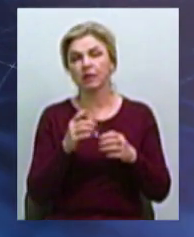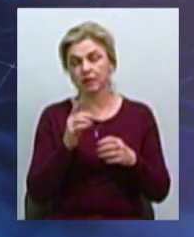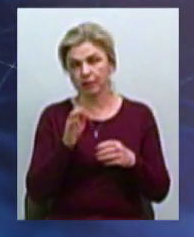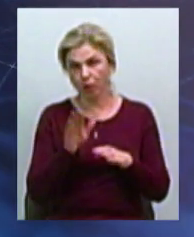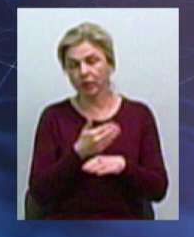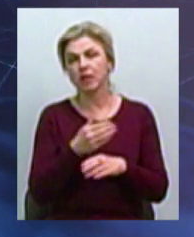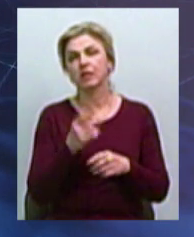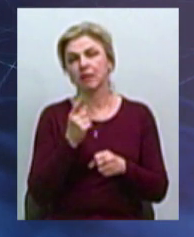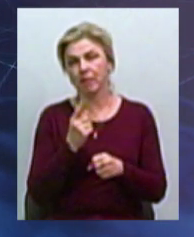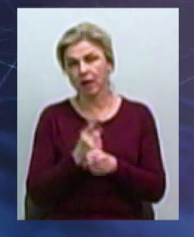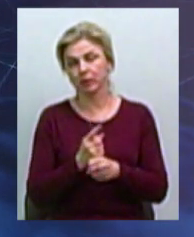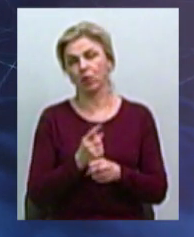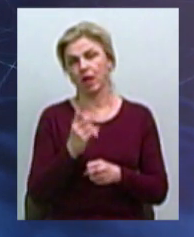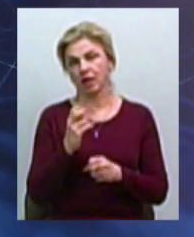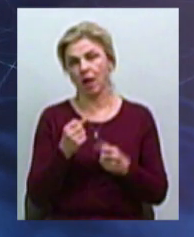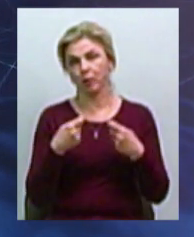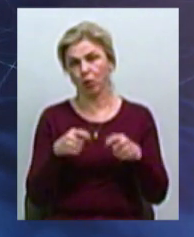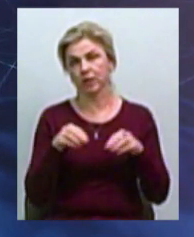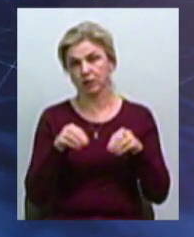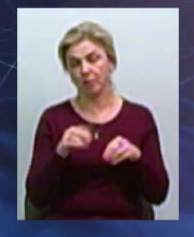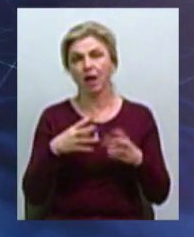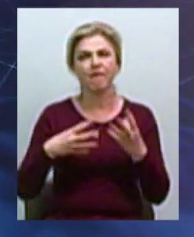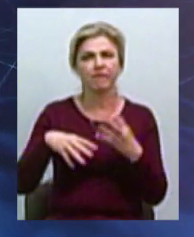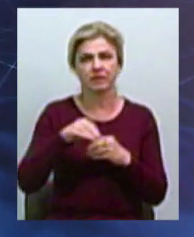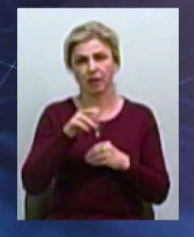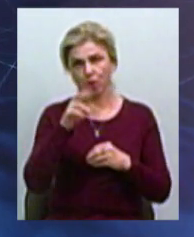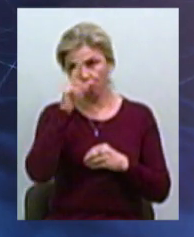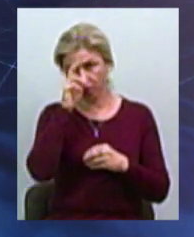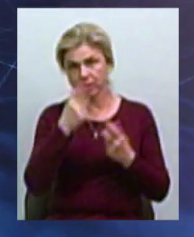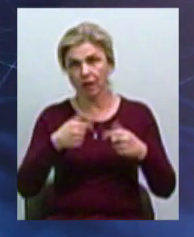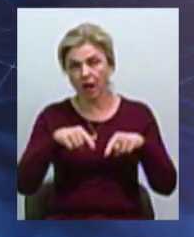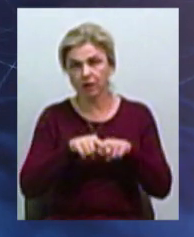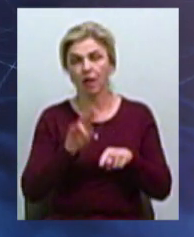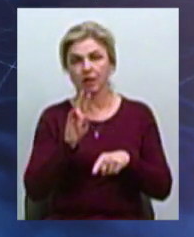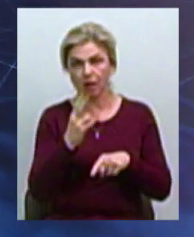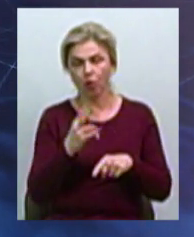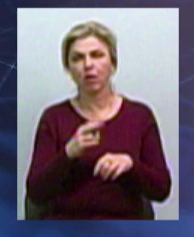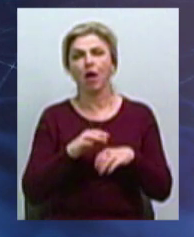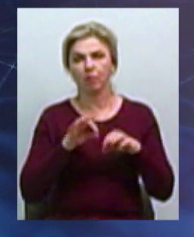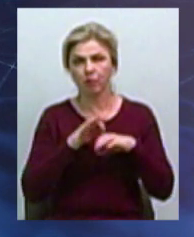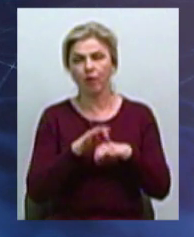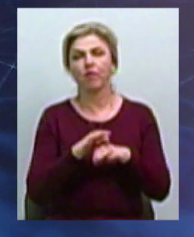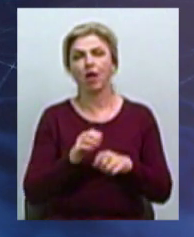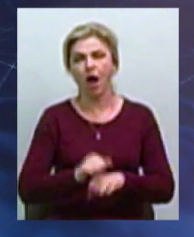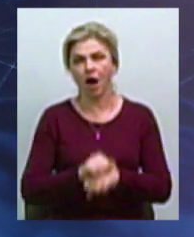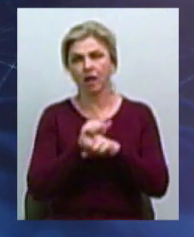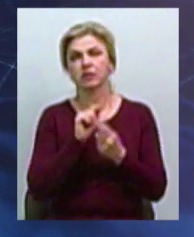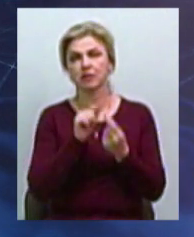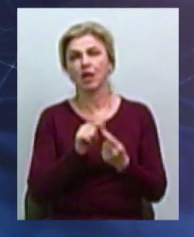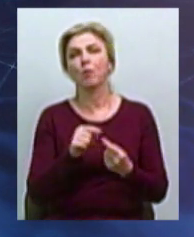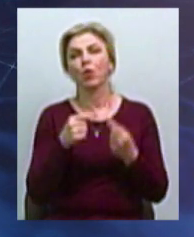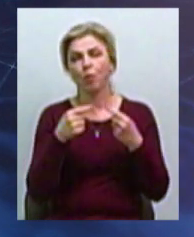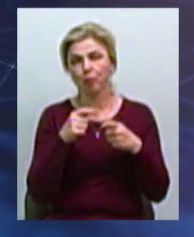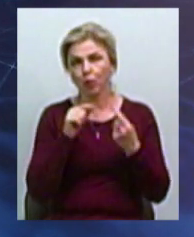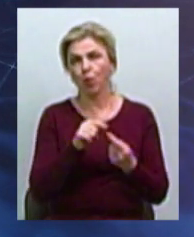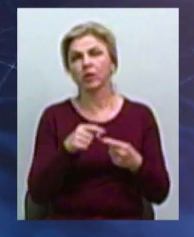продаж землі. Водночас по всій країні, в тому числі на Миколаївщині, тривають акції проти перетворення землі на товар.